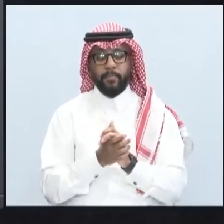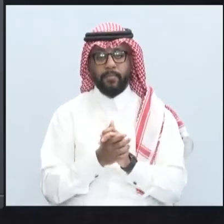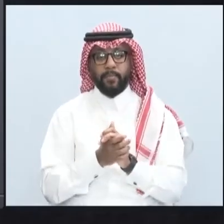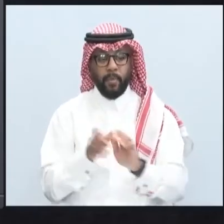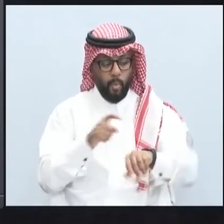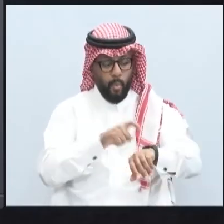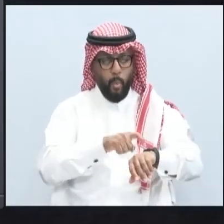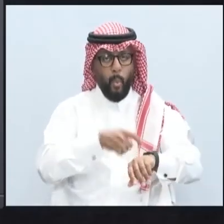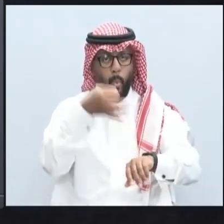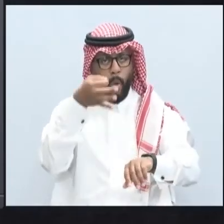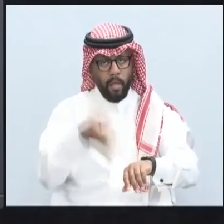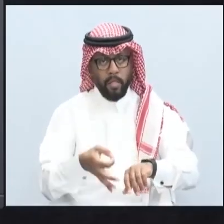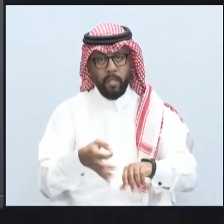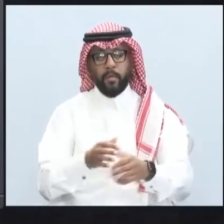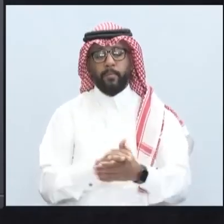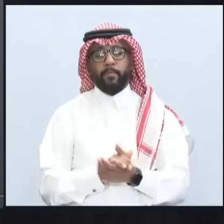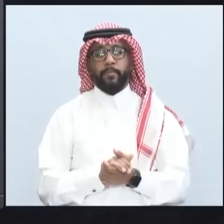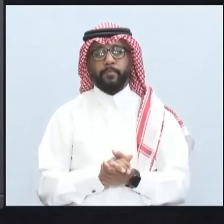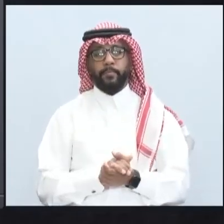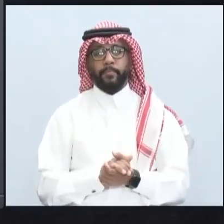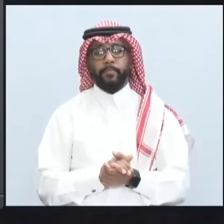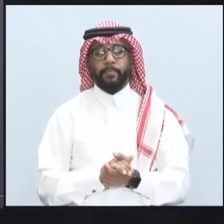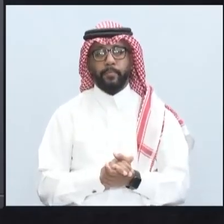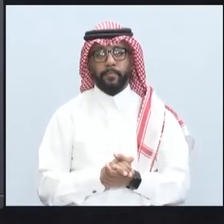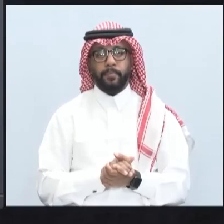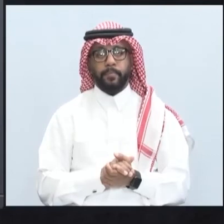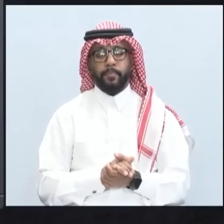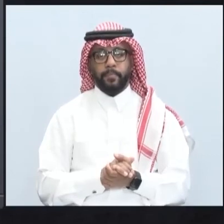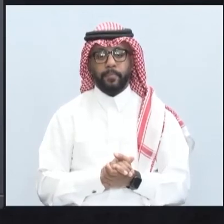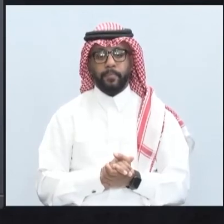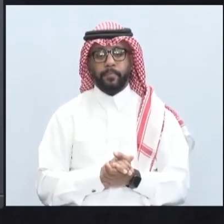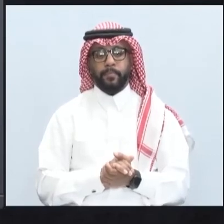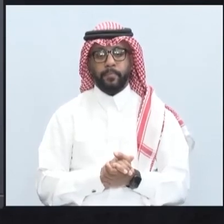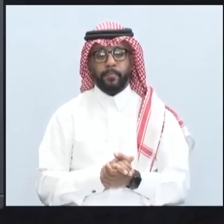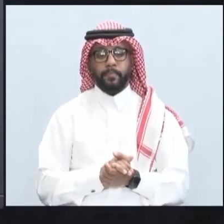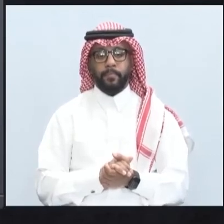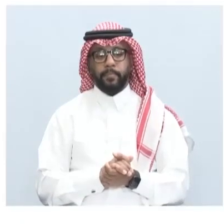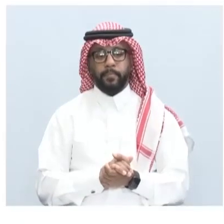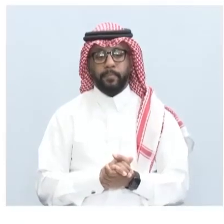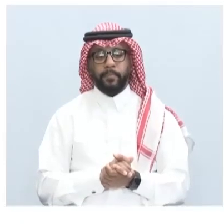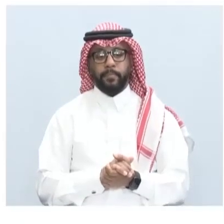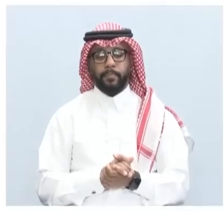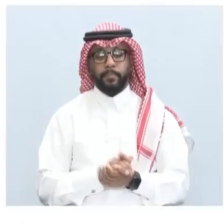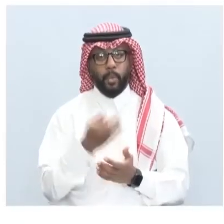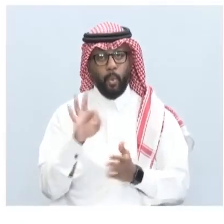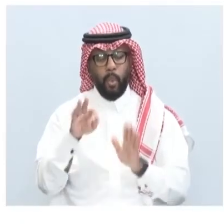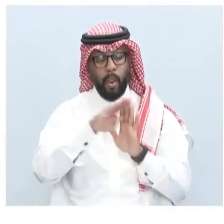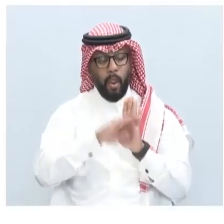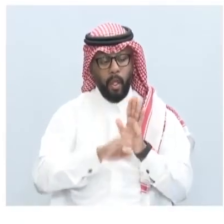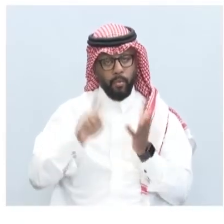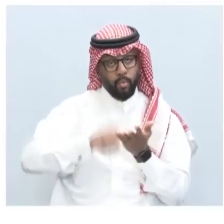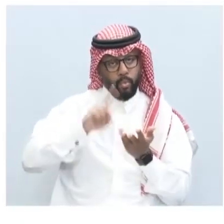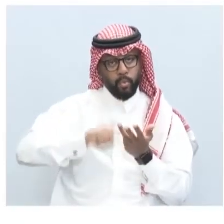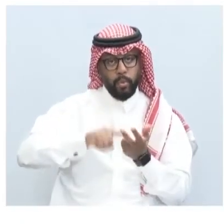ان يكون في المده المحدده المده المحدده فاذا هذه هي